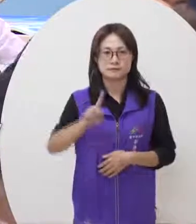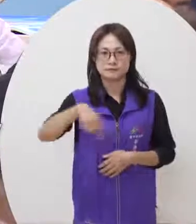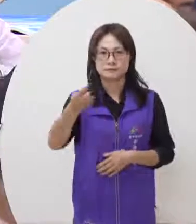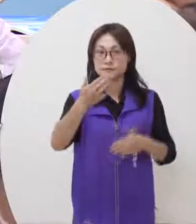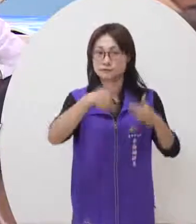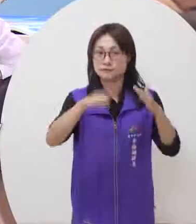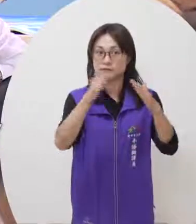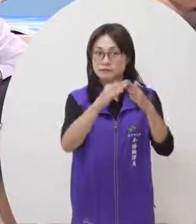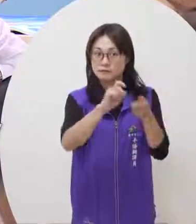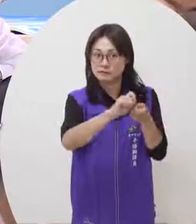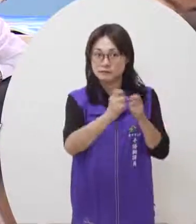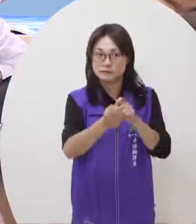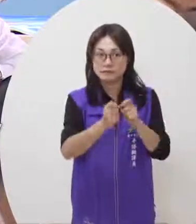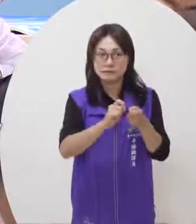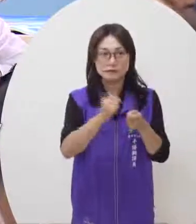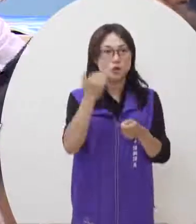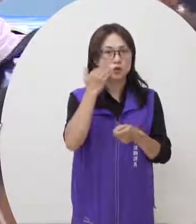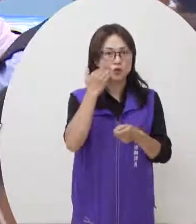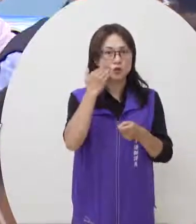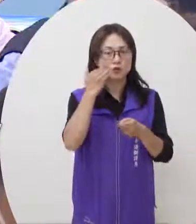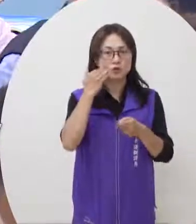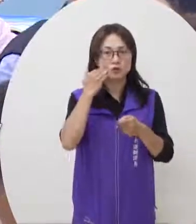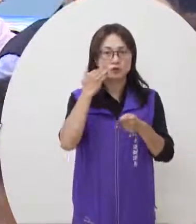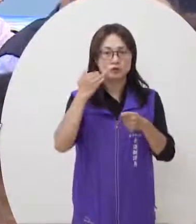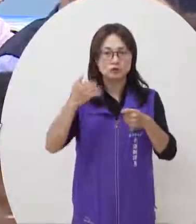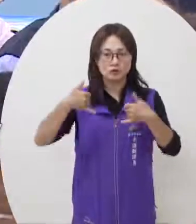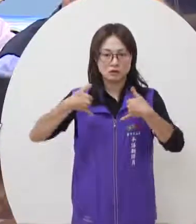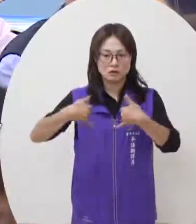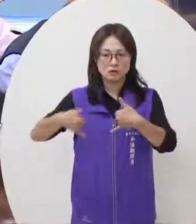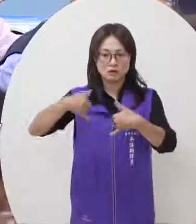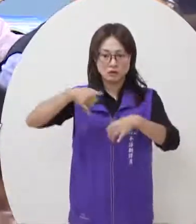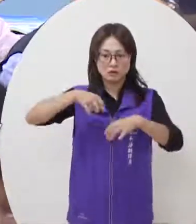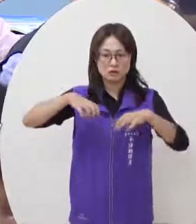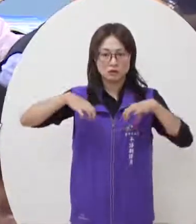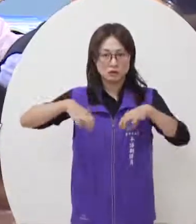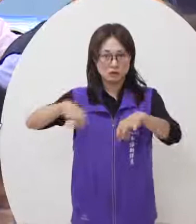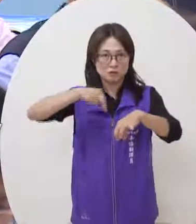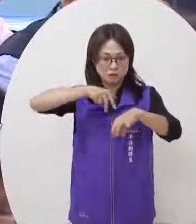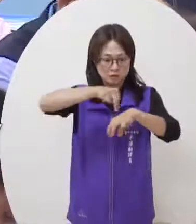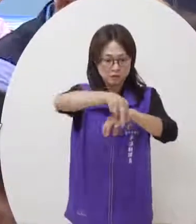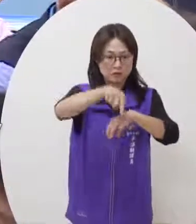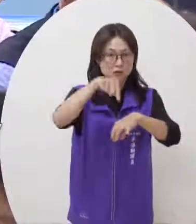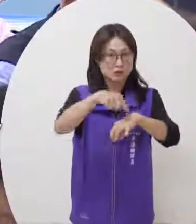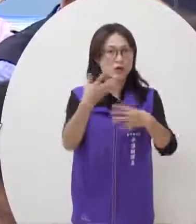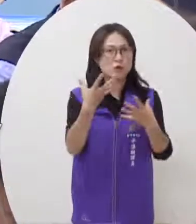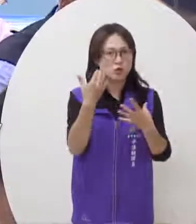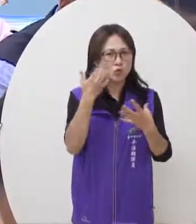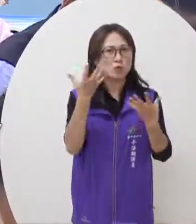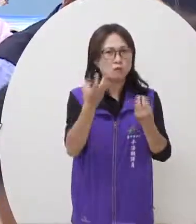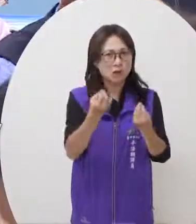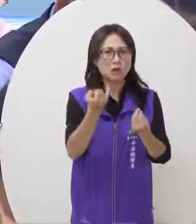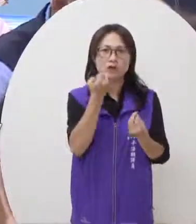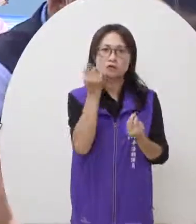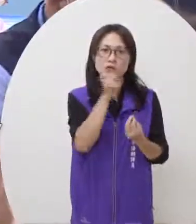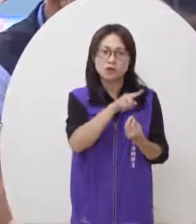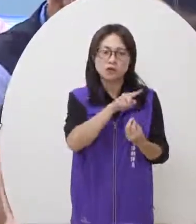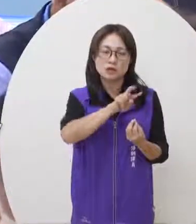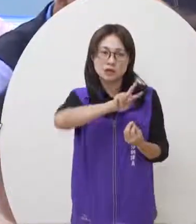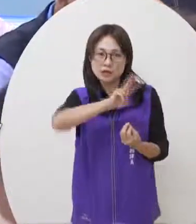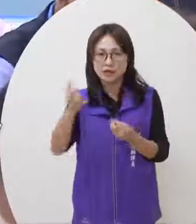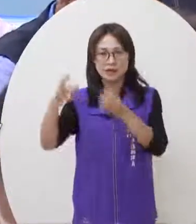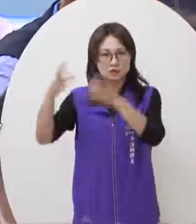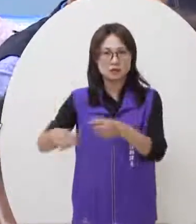学校附近如果没有人行专用道的时候，这个部分是不是可以来设像我们东兴国